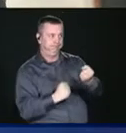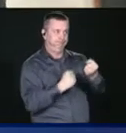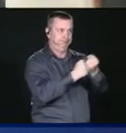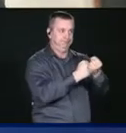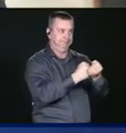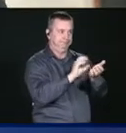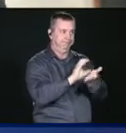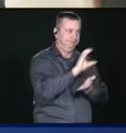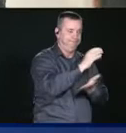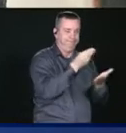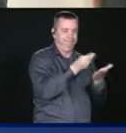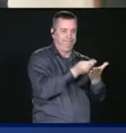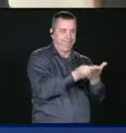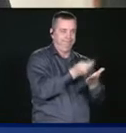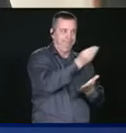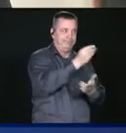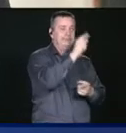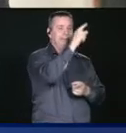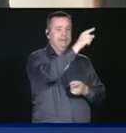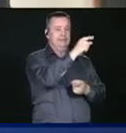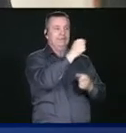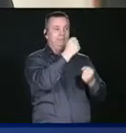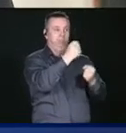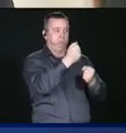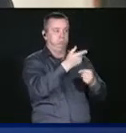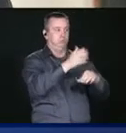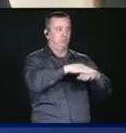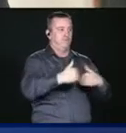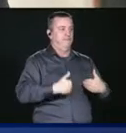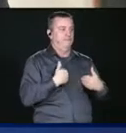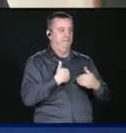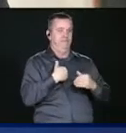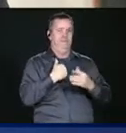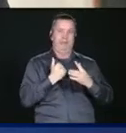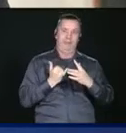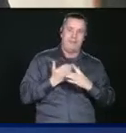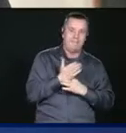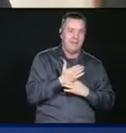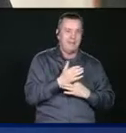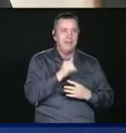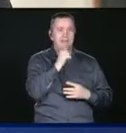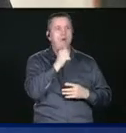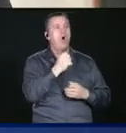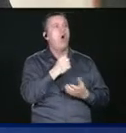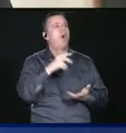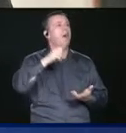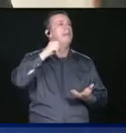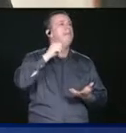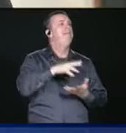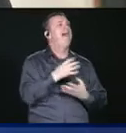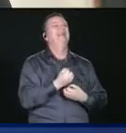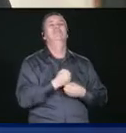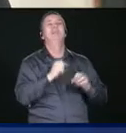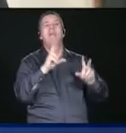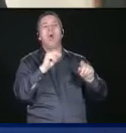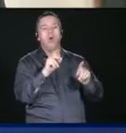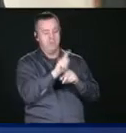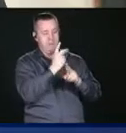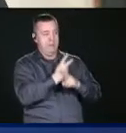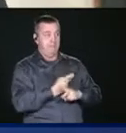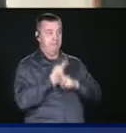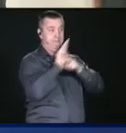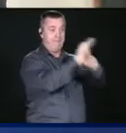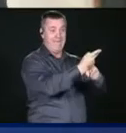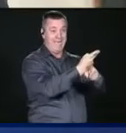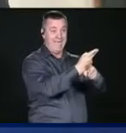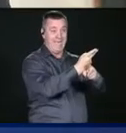liquidités pandemic. Pendant la pandémie. Ce n'est pas un sauvetage, c'est un prêt qui va les aider à passer à